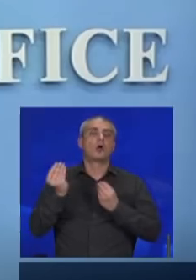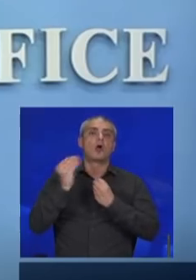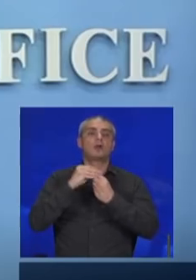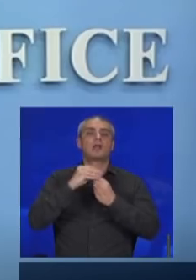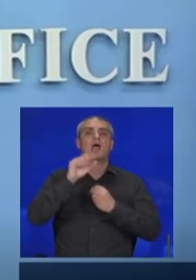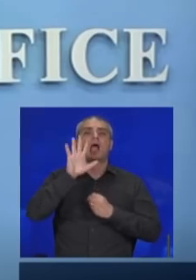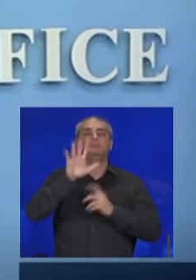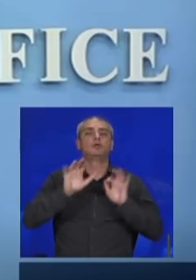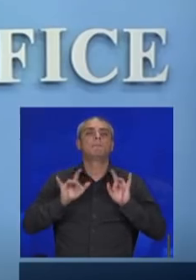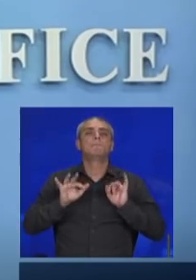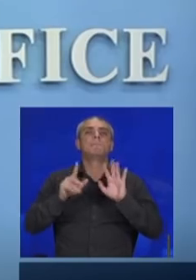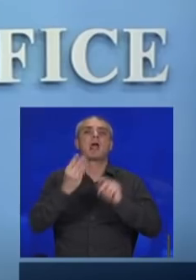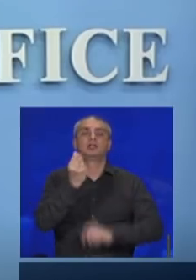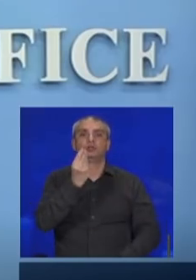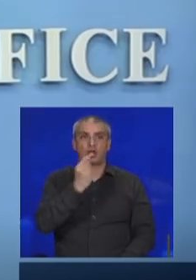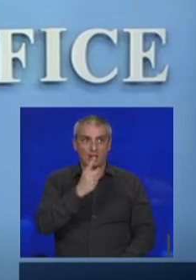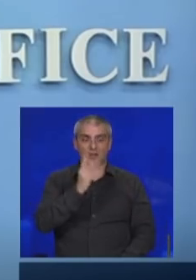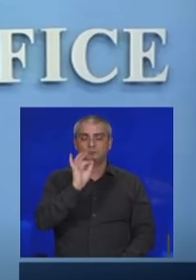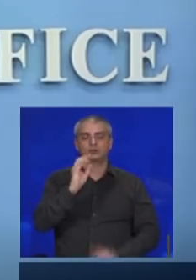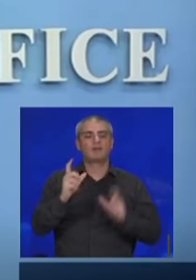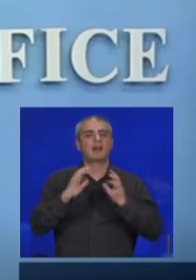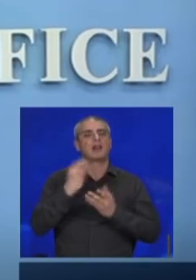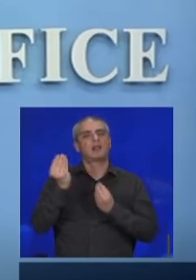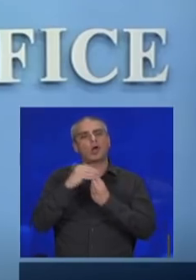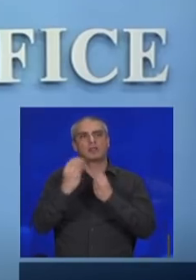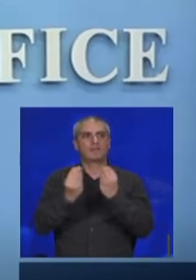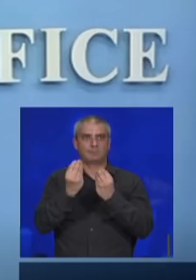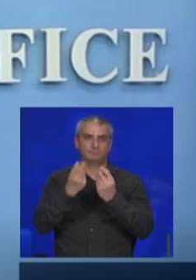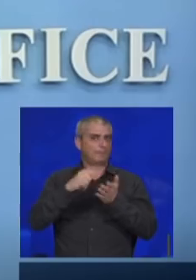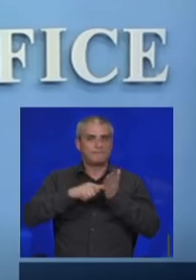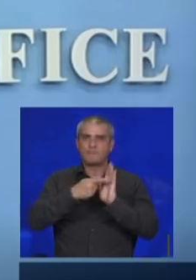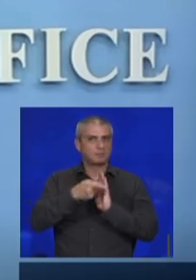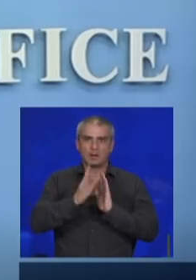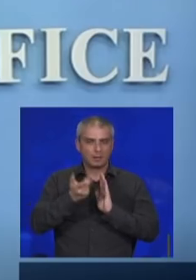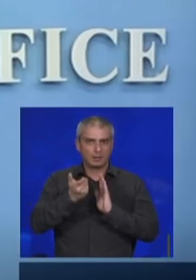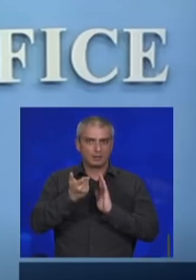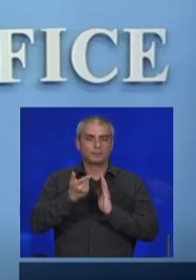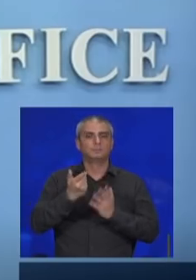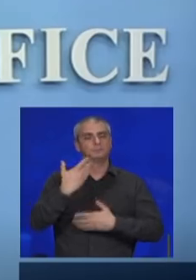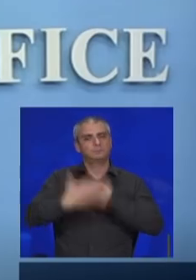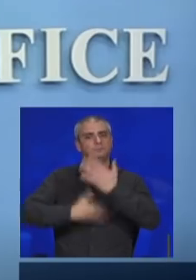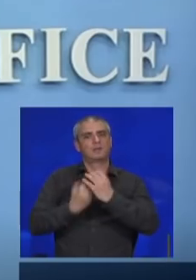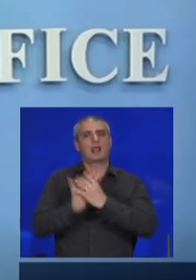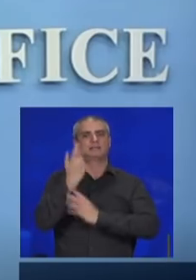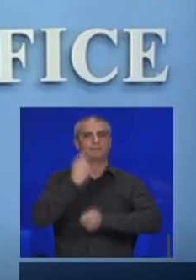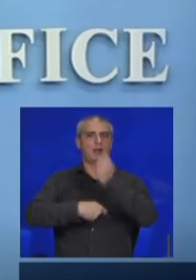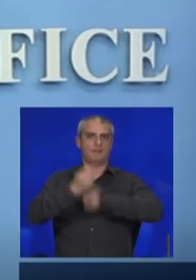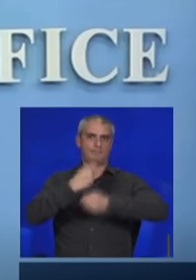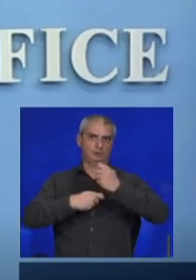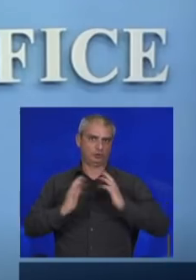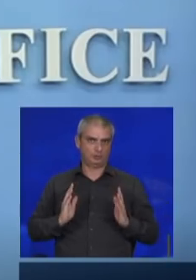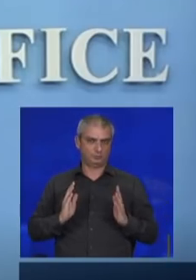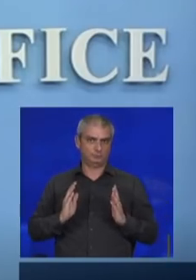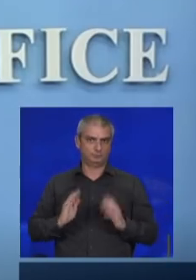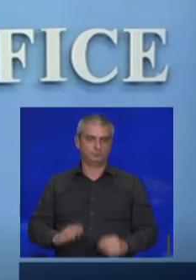שקלים עבור חבילת צעדים שמטרתם להניע ולהצמיח את המשק. להוסיף